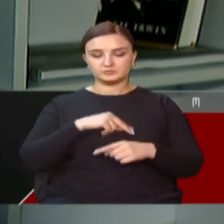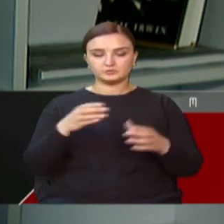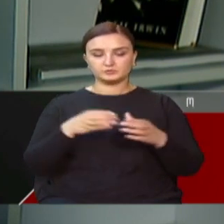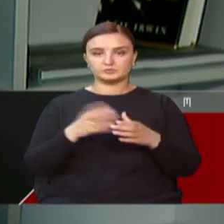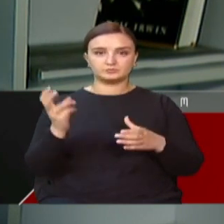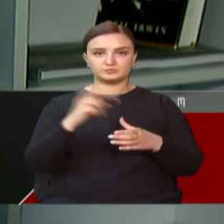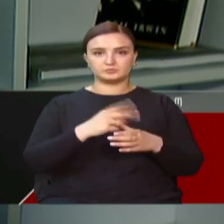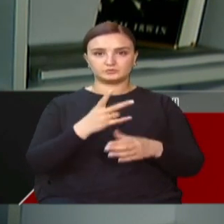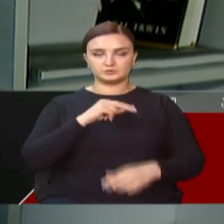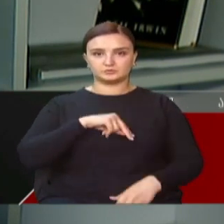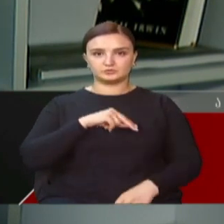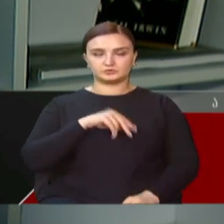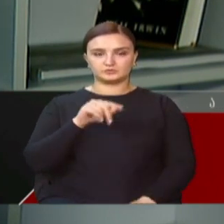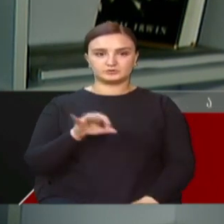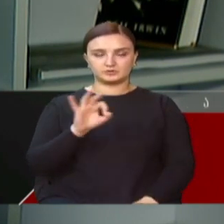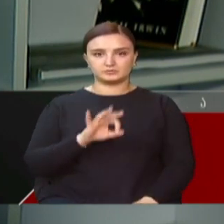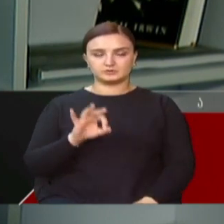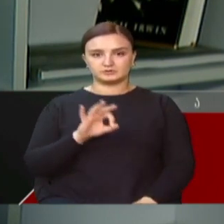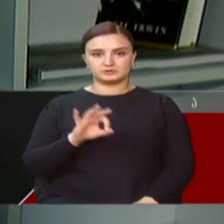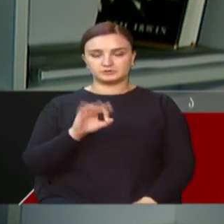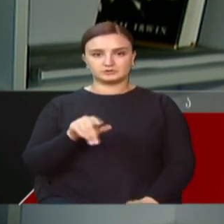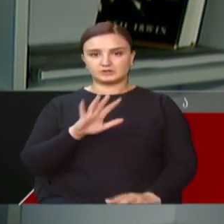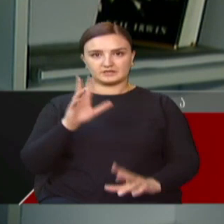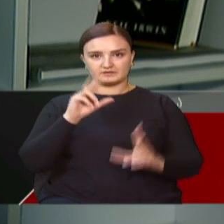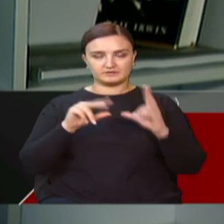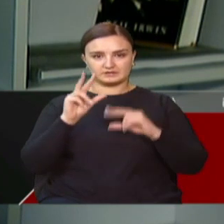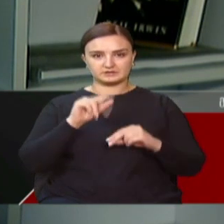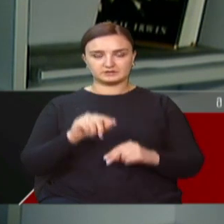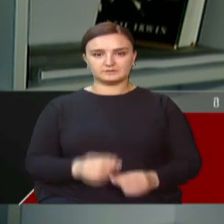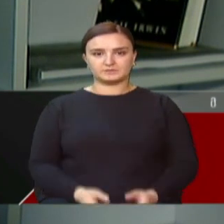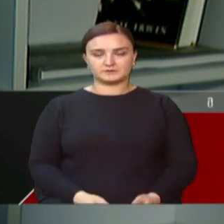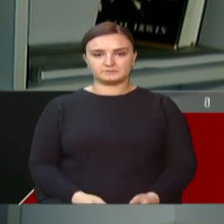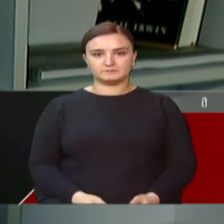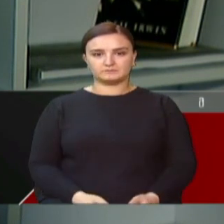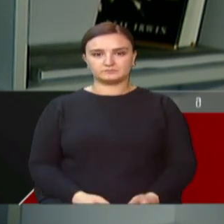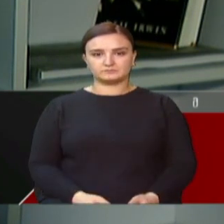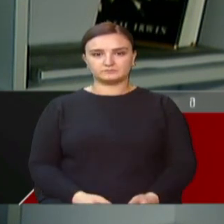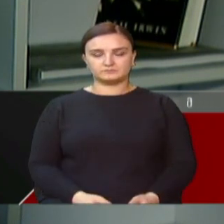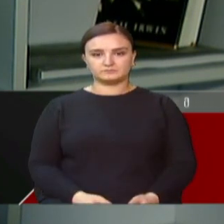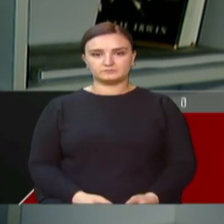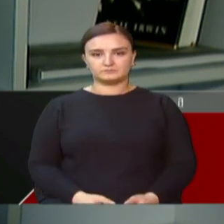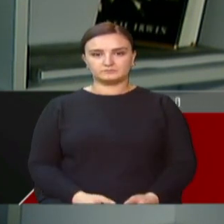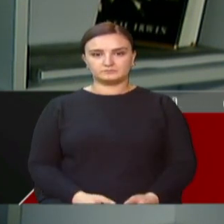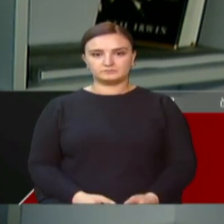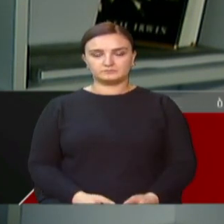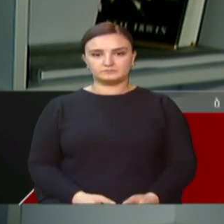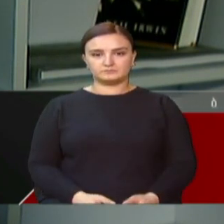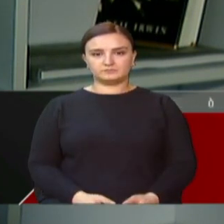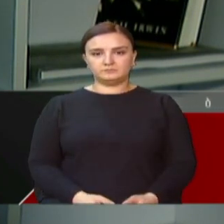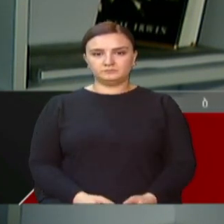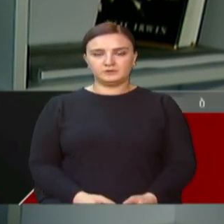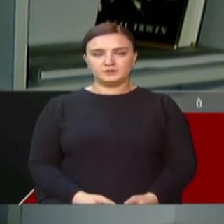და იმუშავეთ ამას, არ ვითვალისწინებთ. აი ასეთი პროცესით მოვედით ბოლოს,